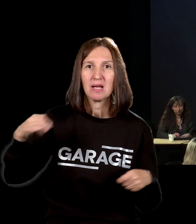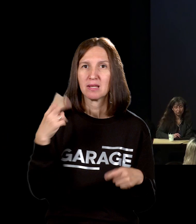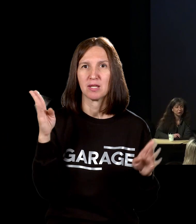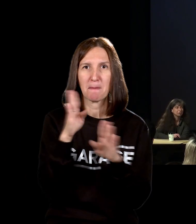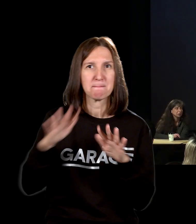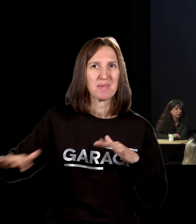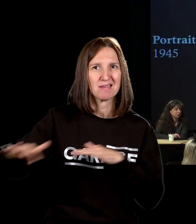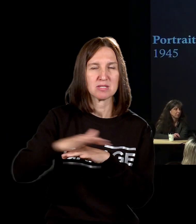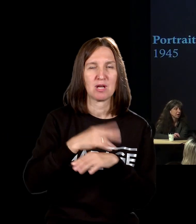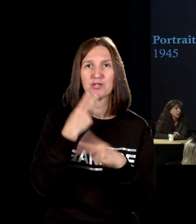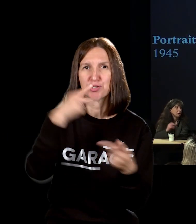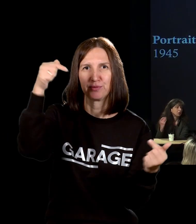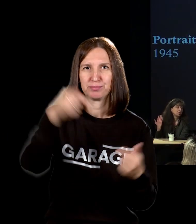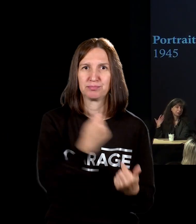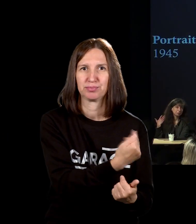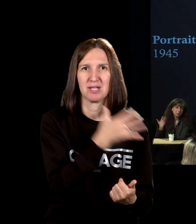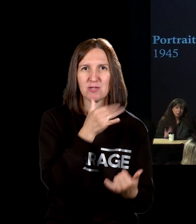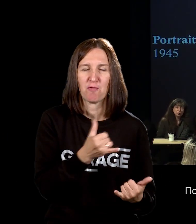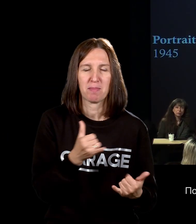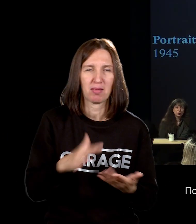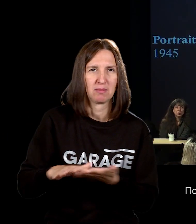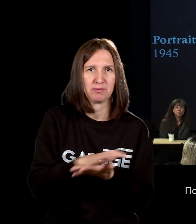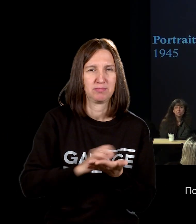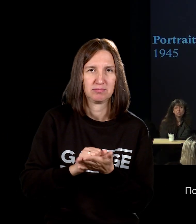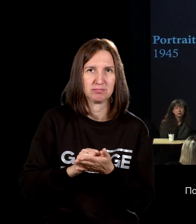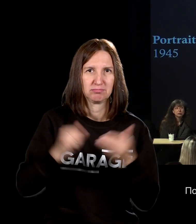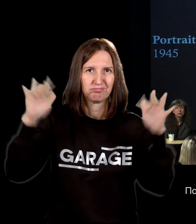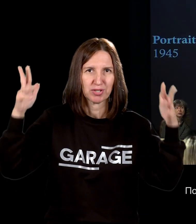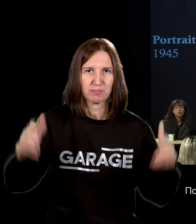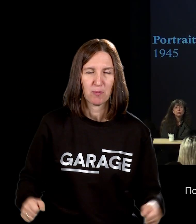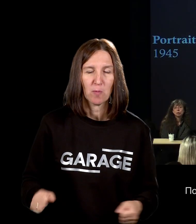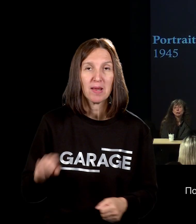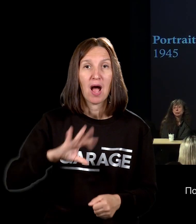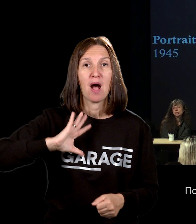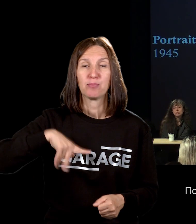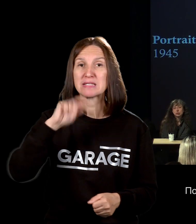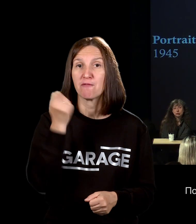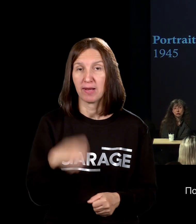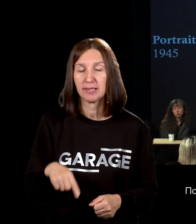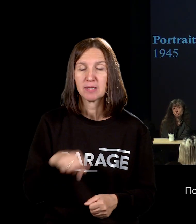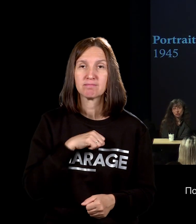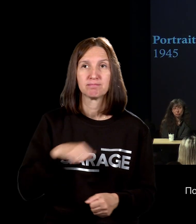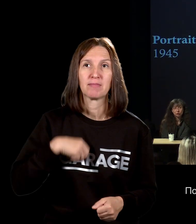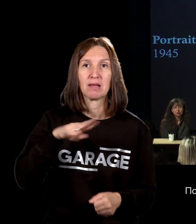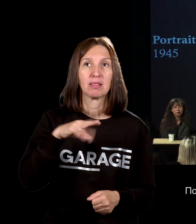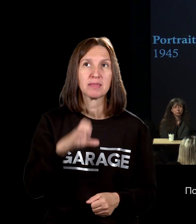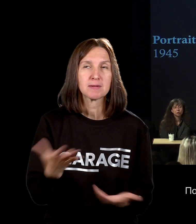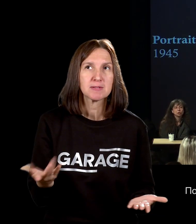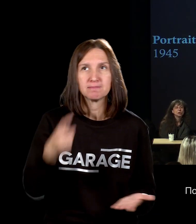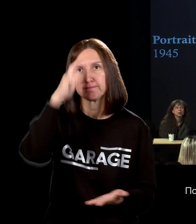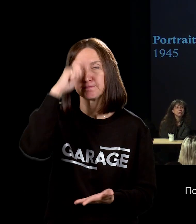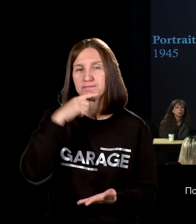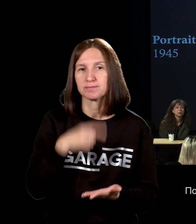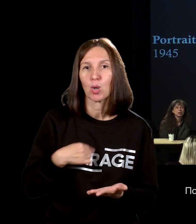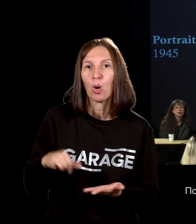разбомбленным, вполне современным пейзажем. После войны Дикс как бы не очень понимает, где ему оставаться,